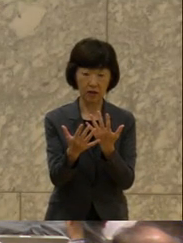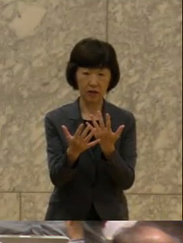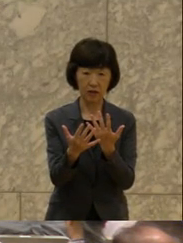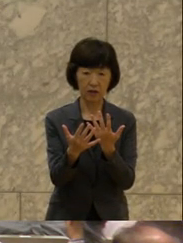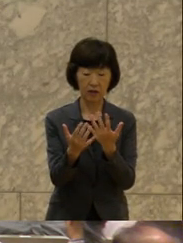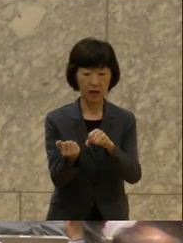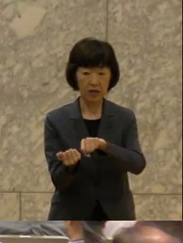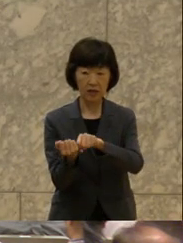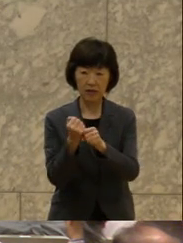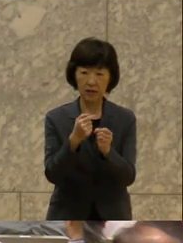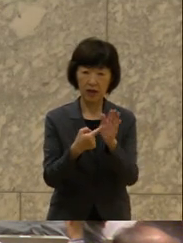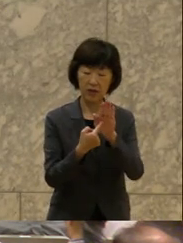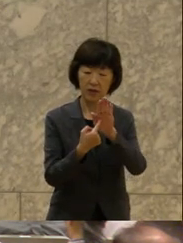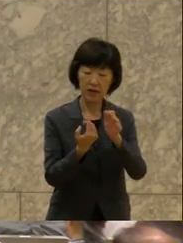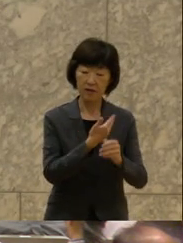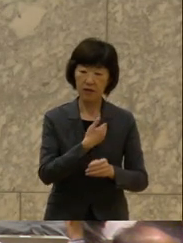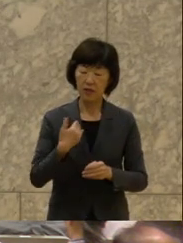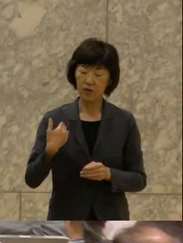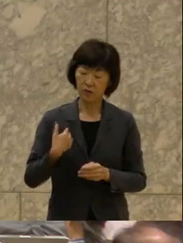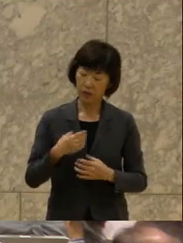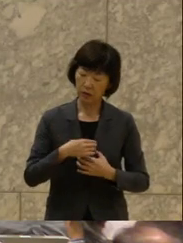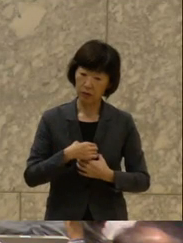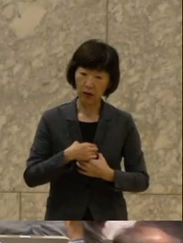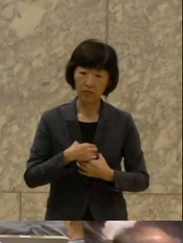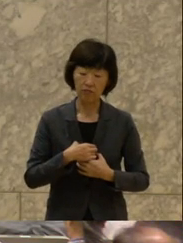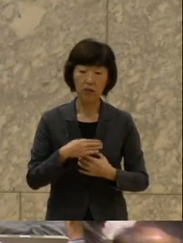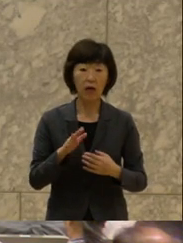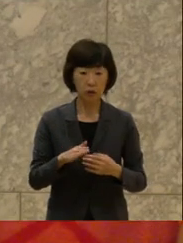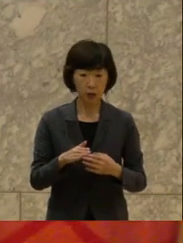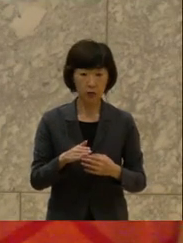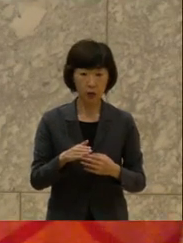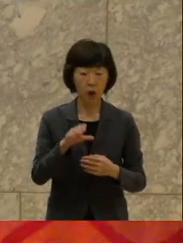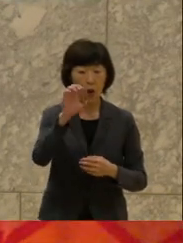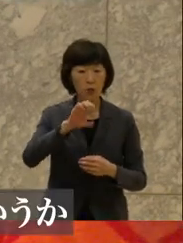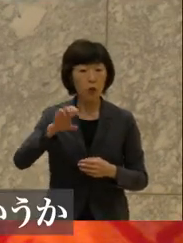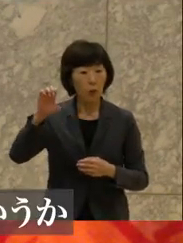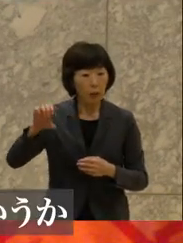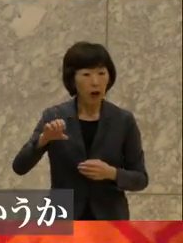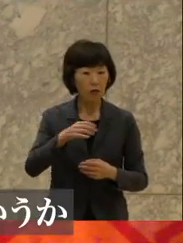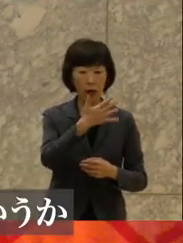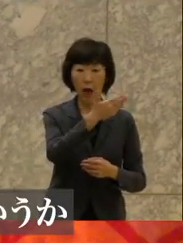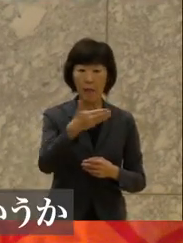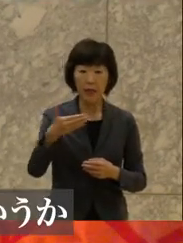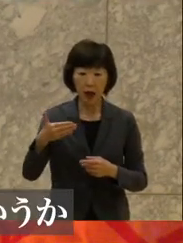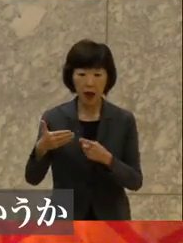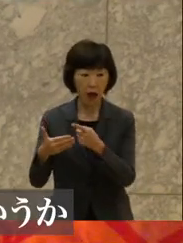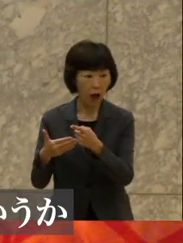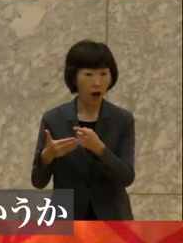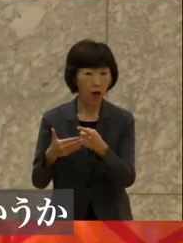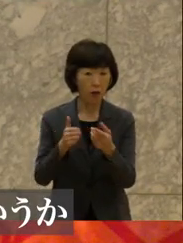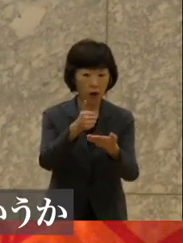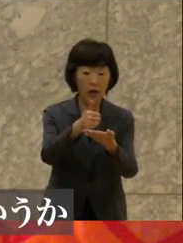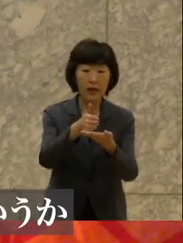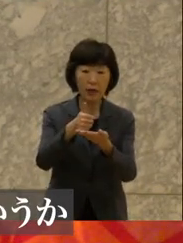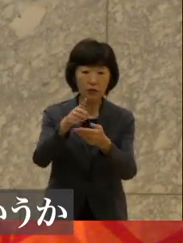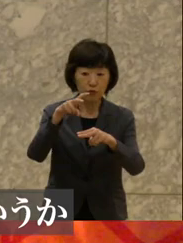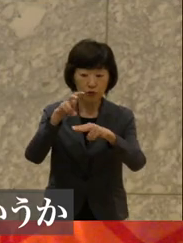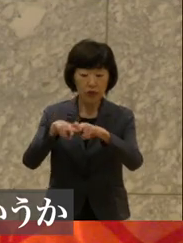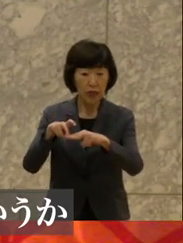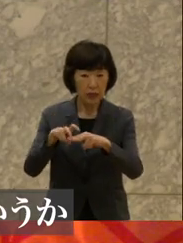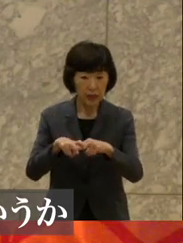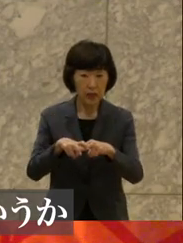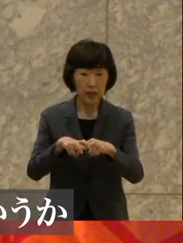のはまだ不安な部分はあるんですけどヨーロッパとかアメリカの大会に行ったらすごくもう客席と選手が特に